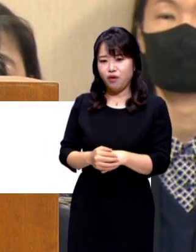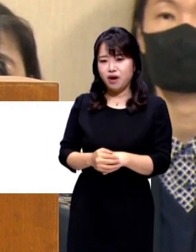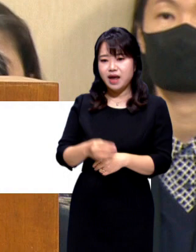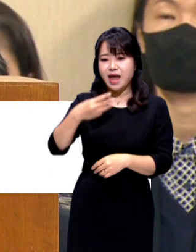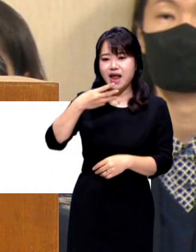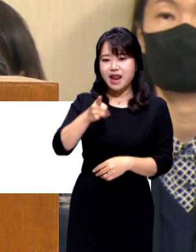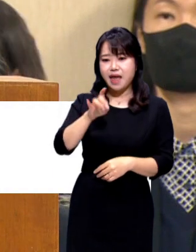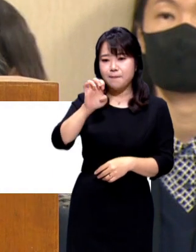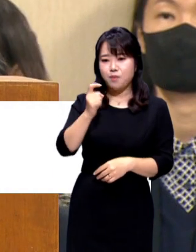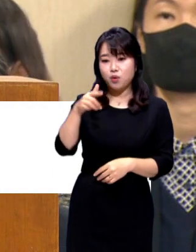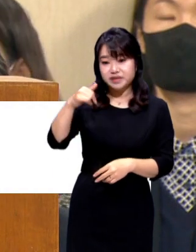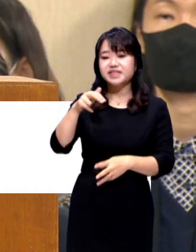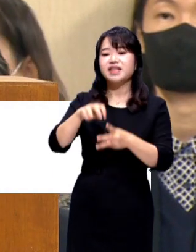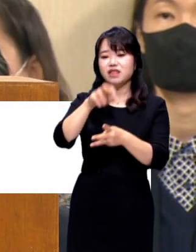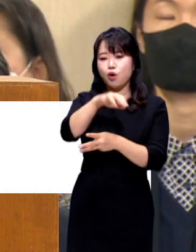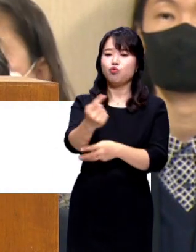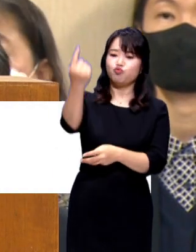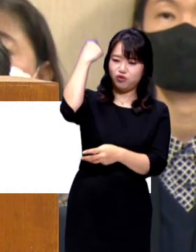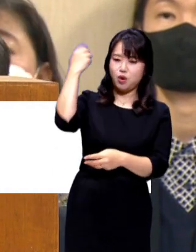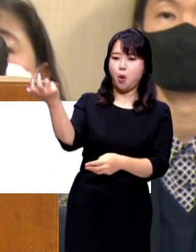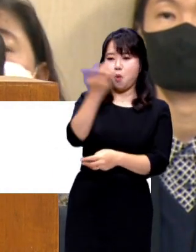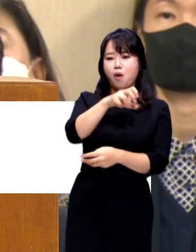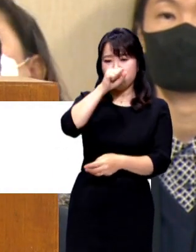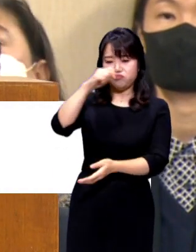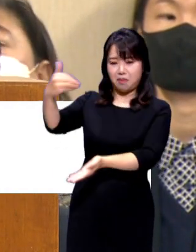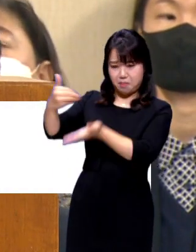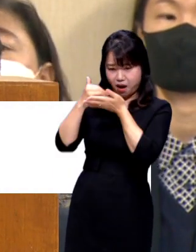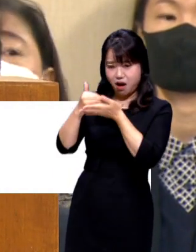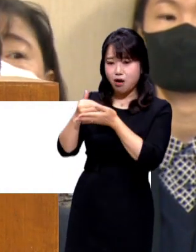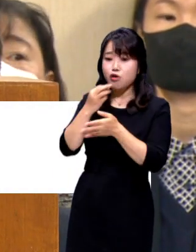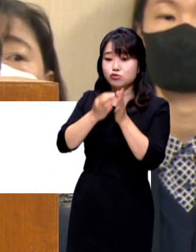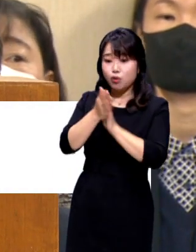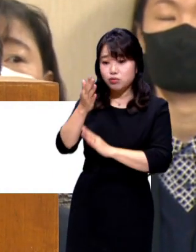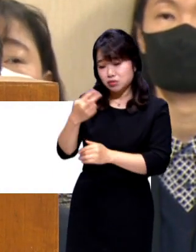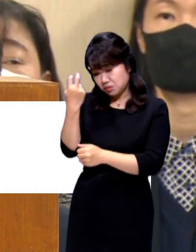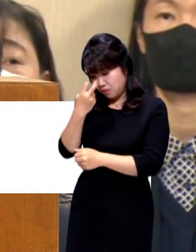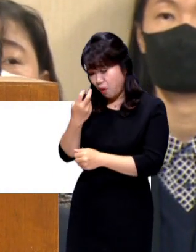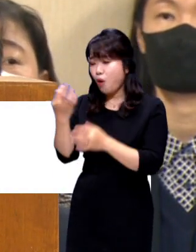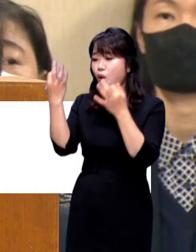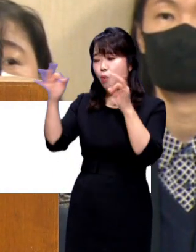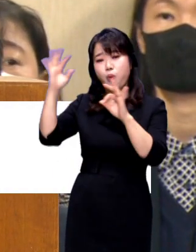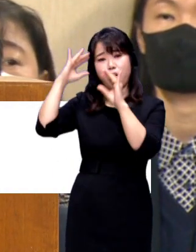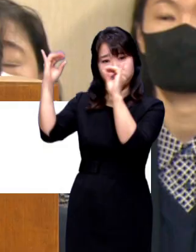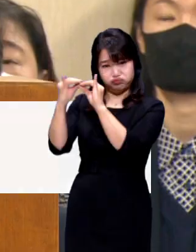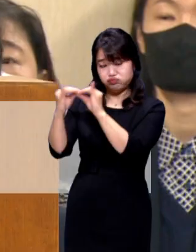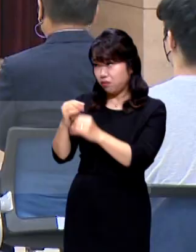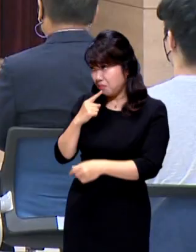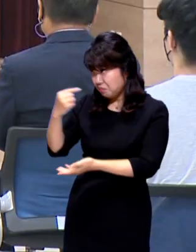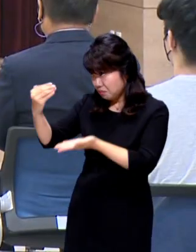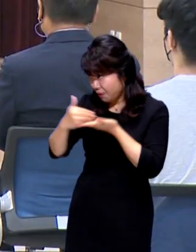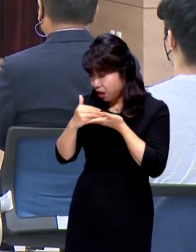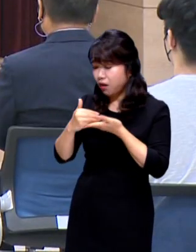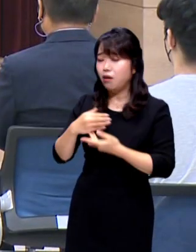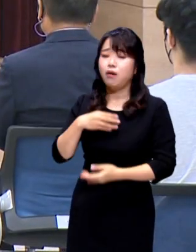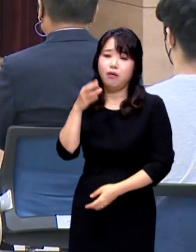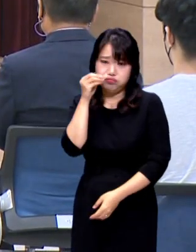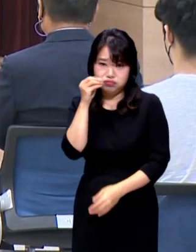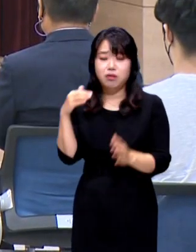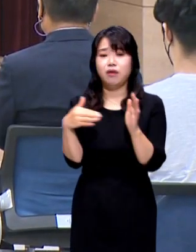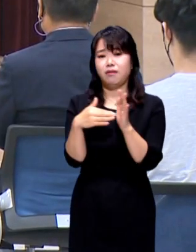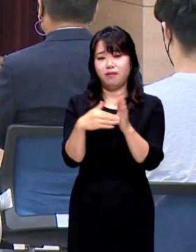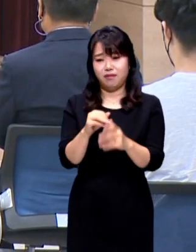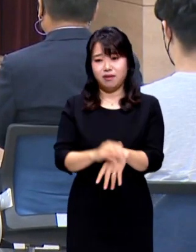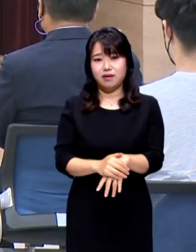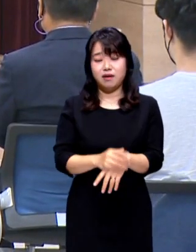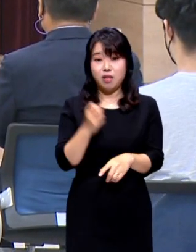타운 뒤쪽으로 갔으면 좋겠다. 그래서 그 제안을 시에서 검토해서 받아들인 걸로 지금 돼 있고요. 규모가